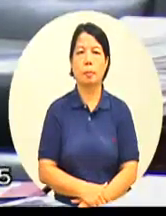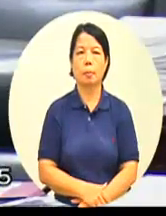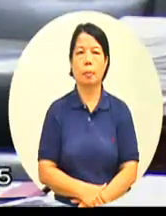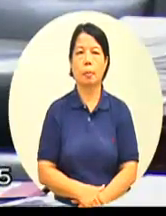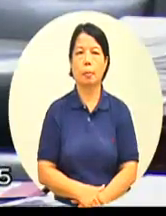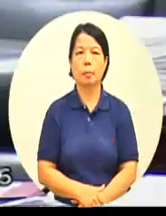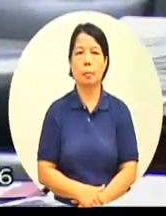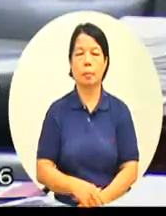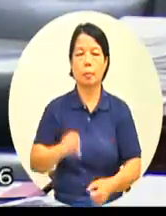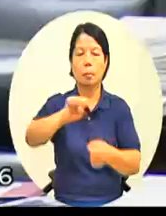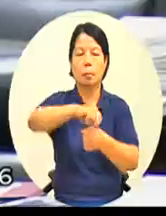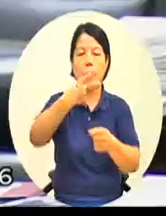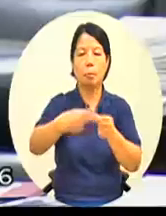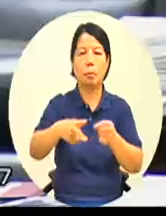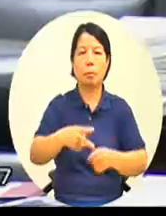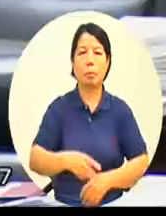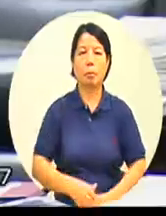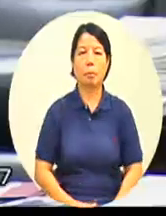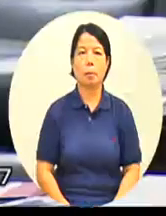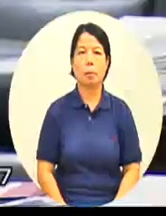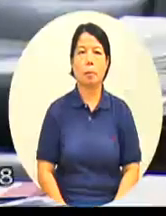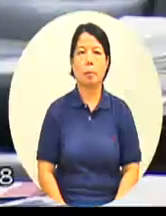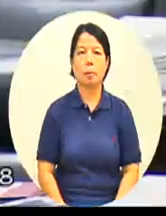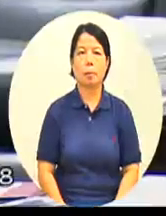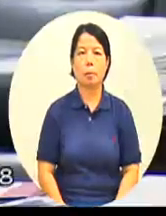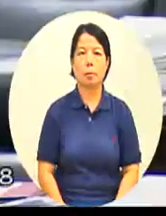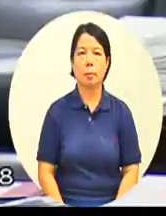好，再两分钟。